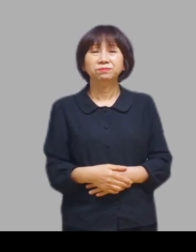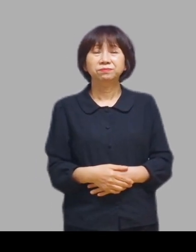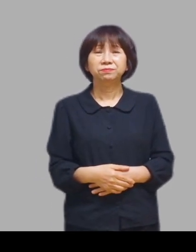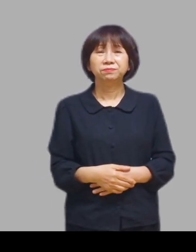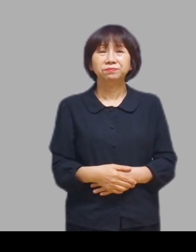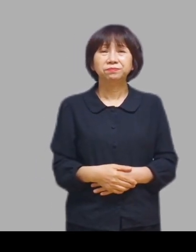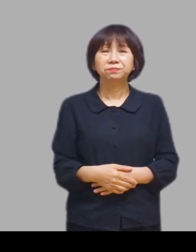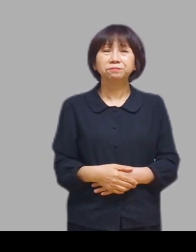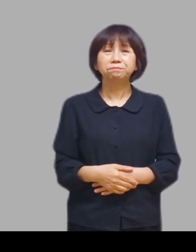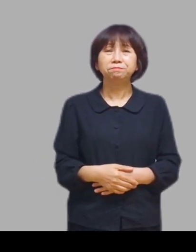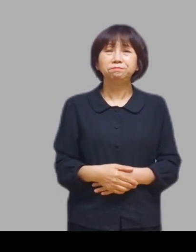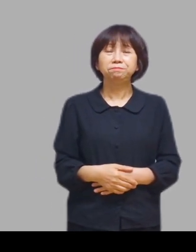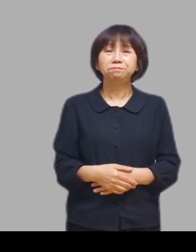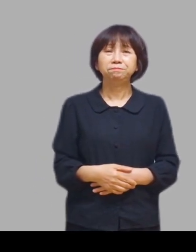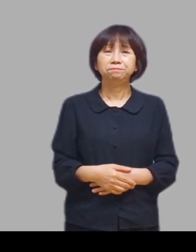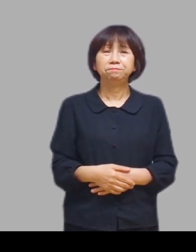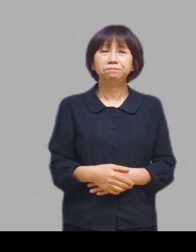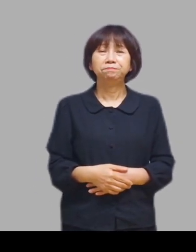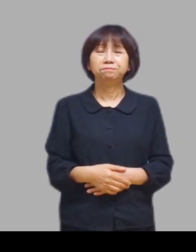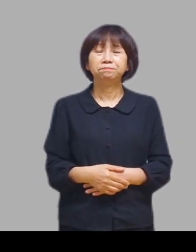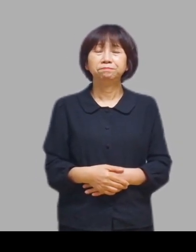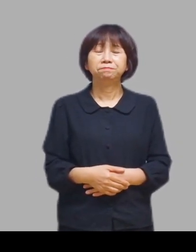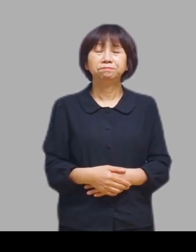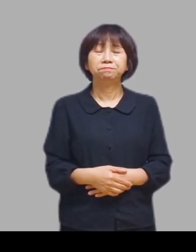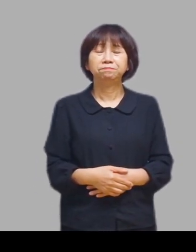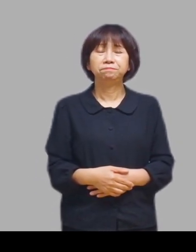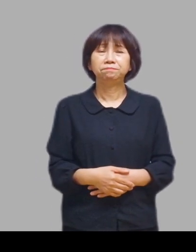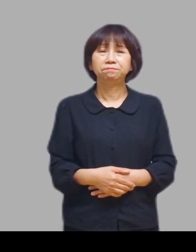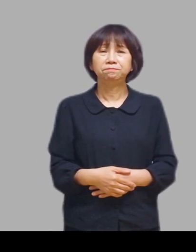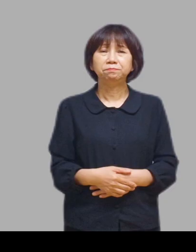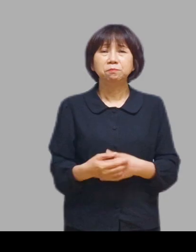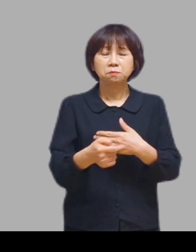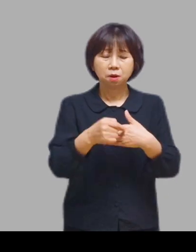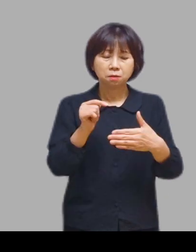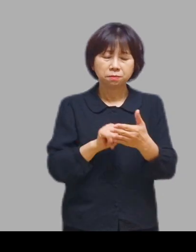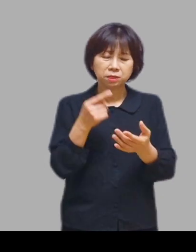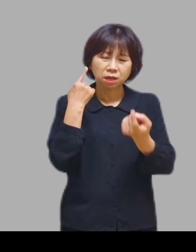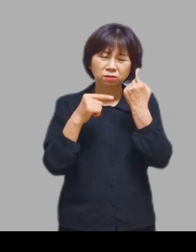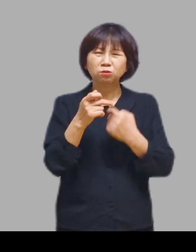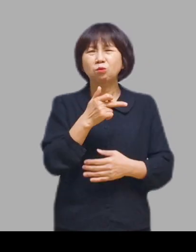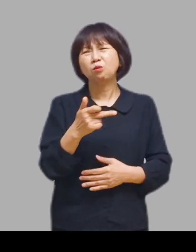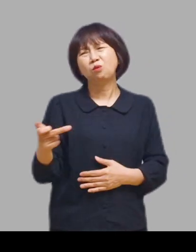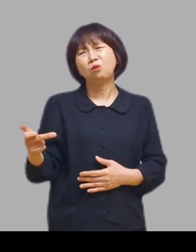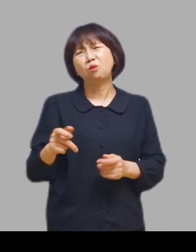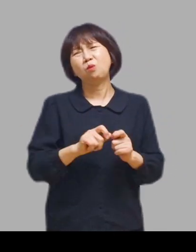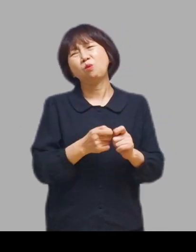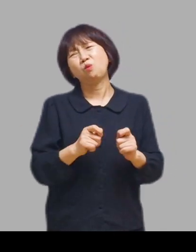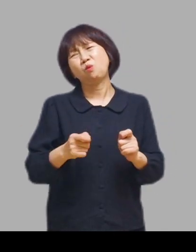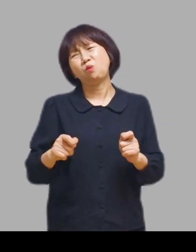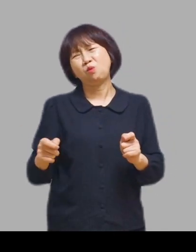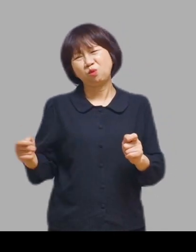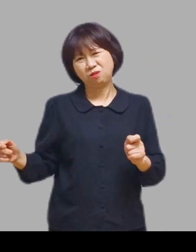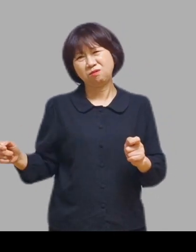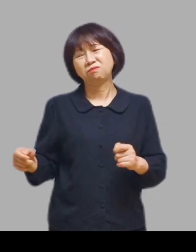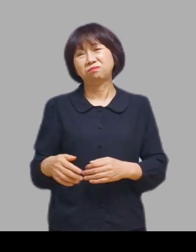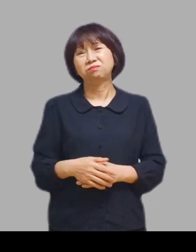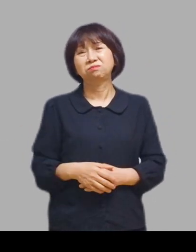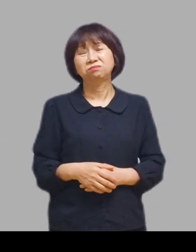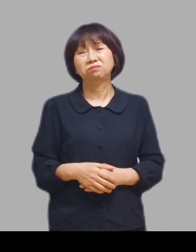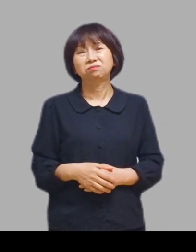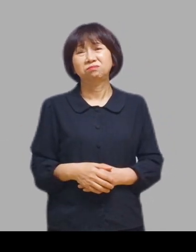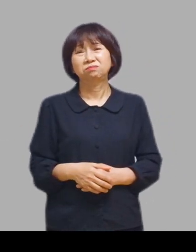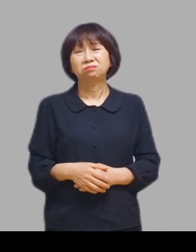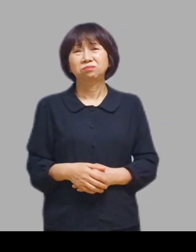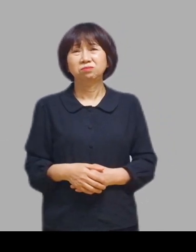마음이 괜찮아지지 않습니다. 마음의 상처는요, 오래 갑니다.